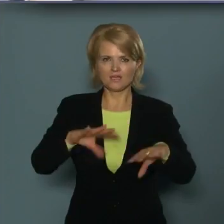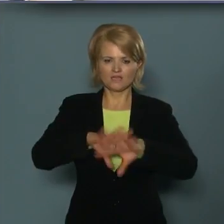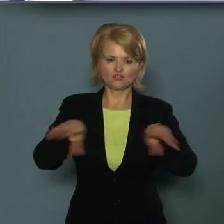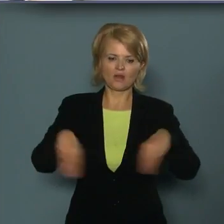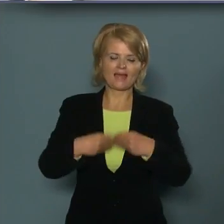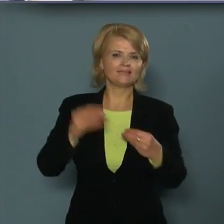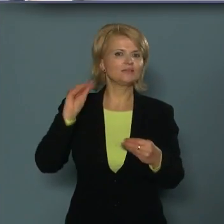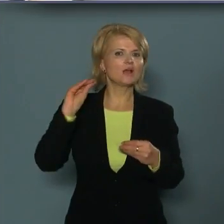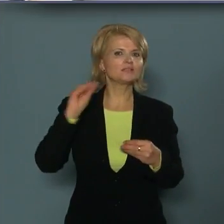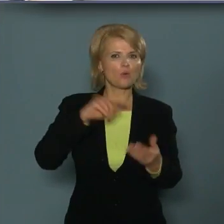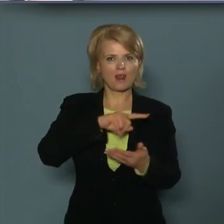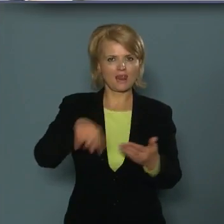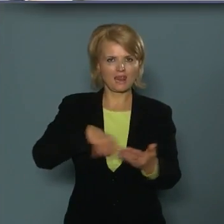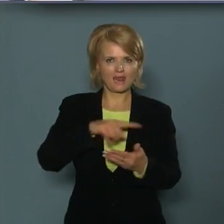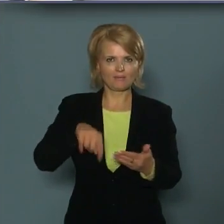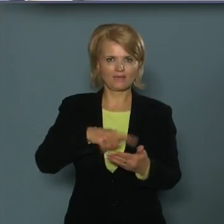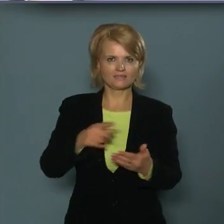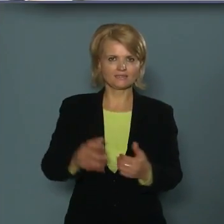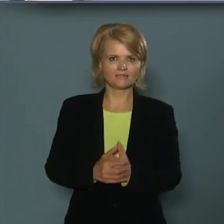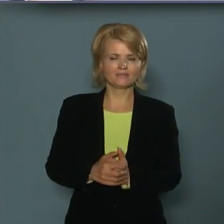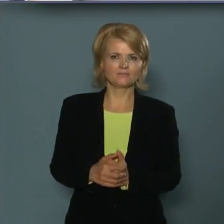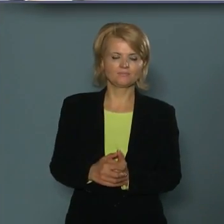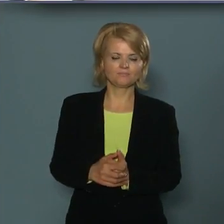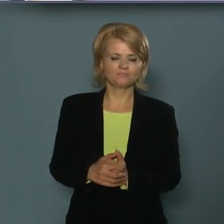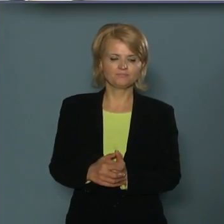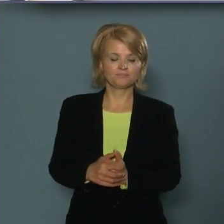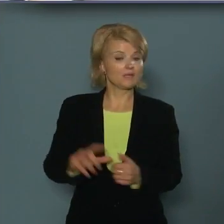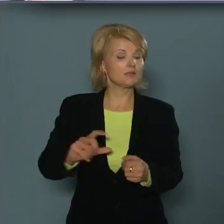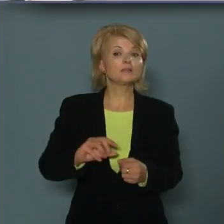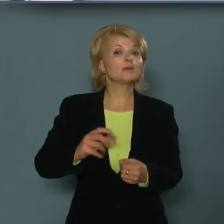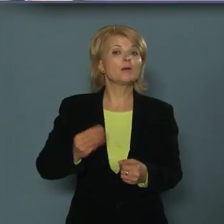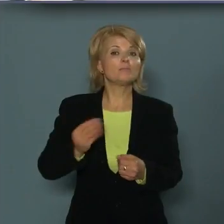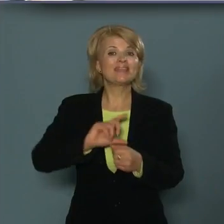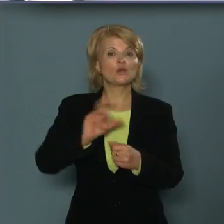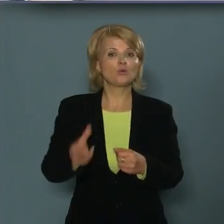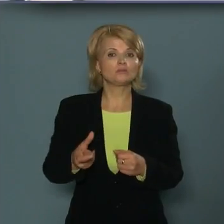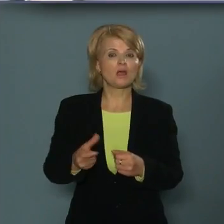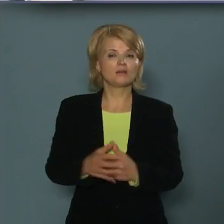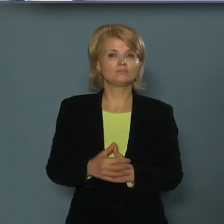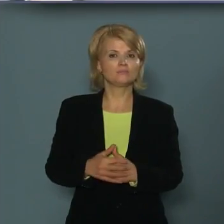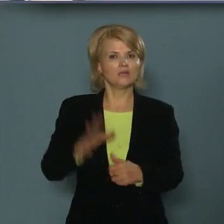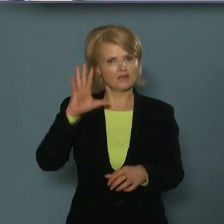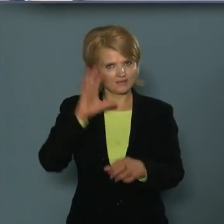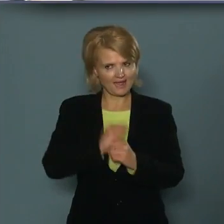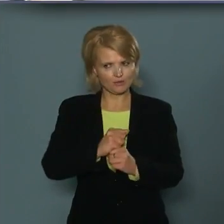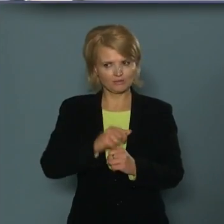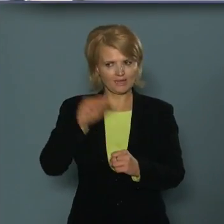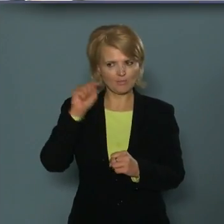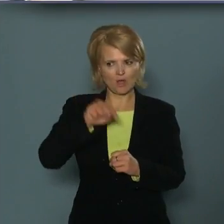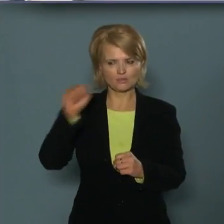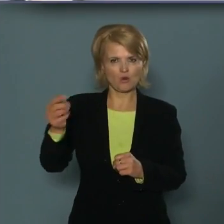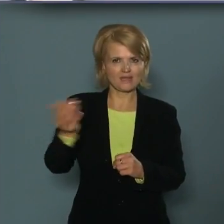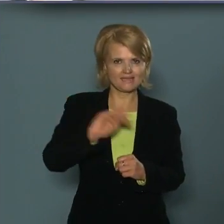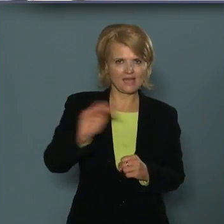családoknak szólnak a lemezeim. Ez azóta van így, amióta felfedeztem, hogy azok a gyerekek, akiknek